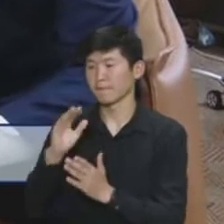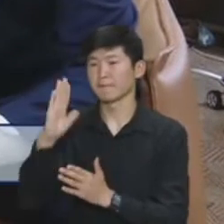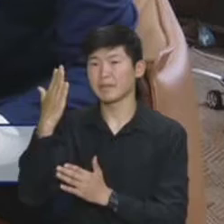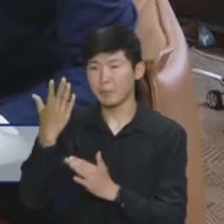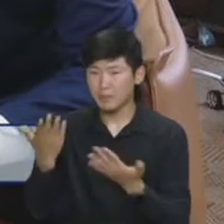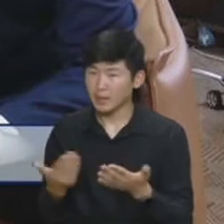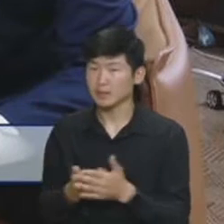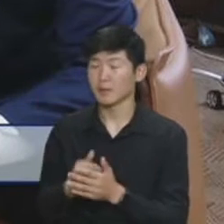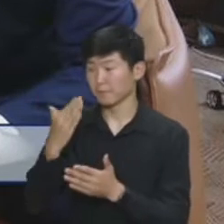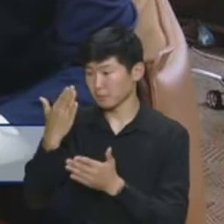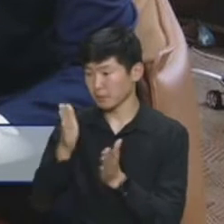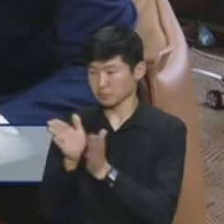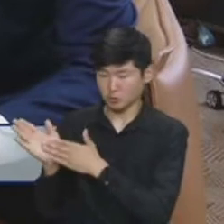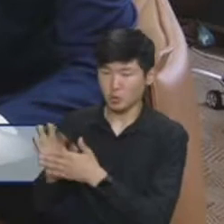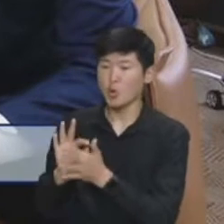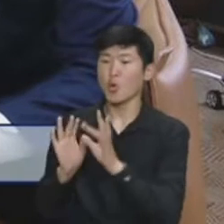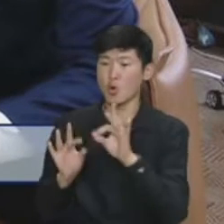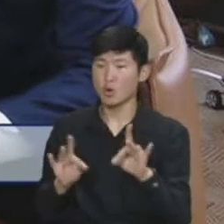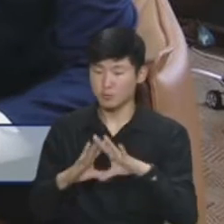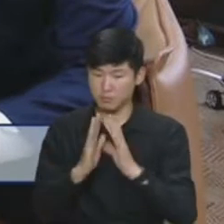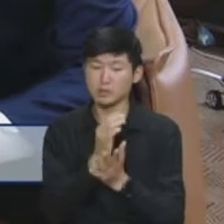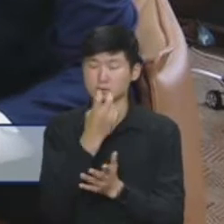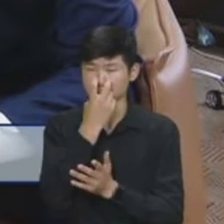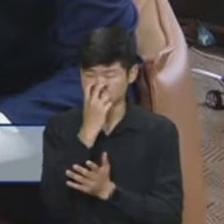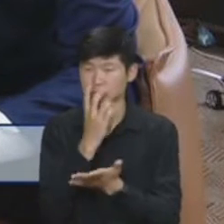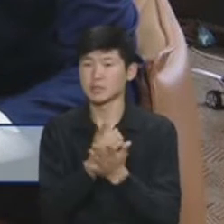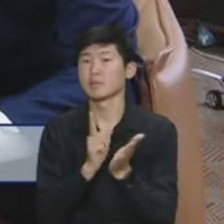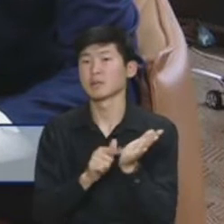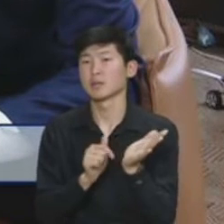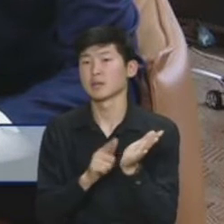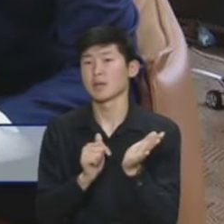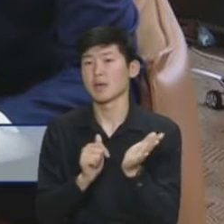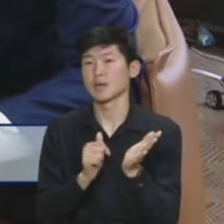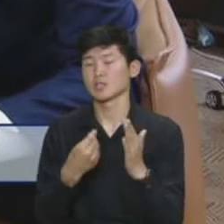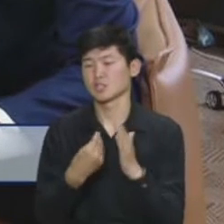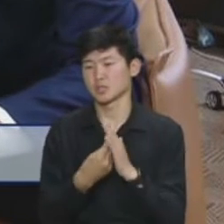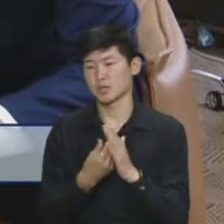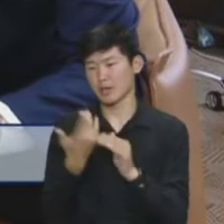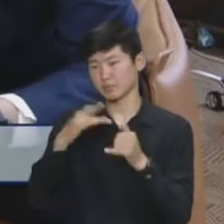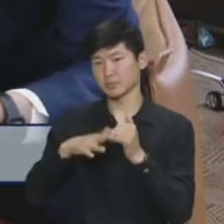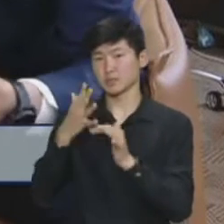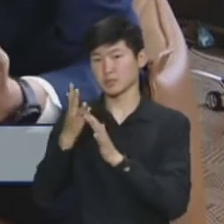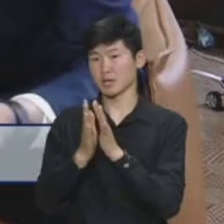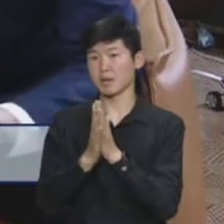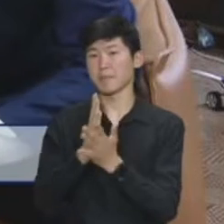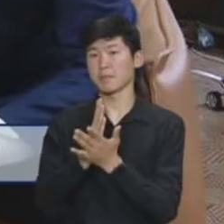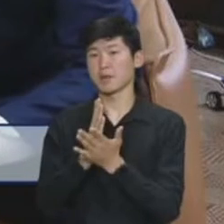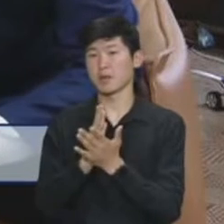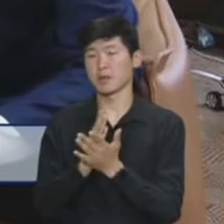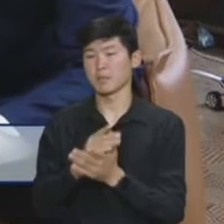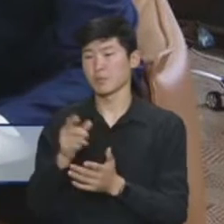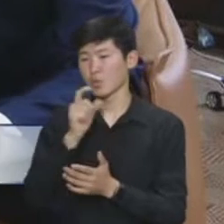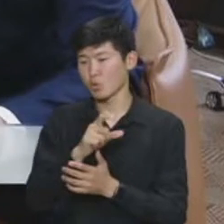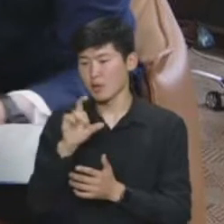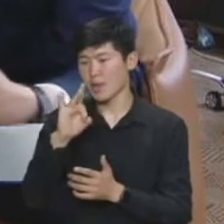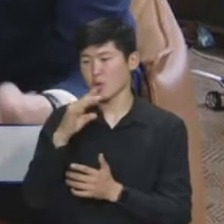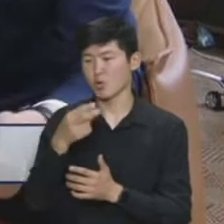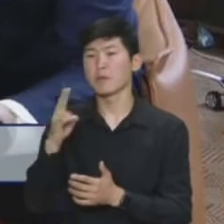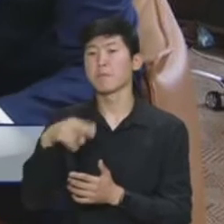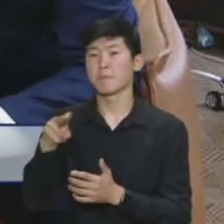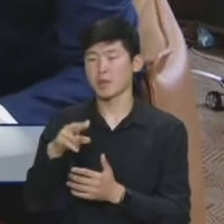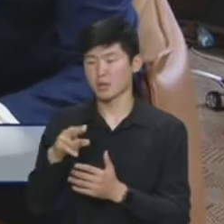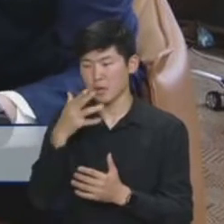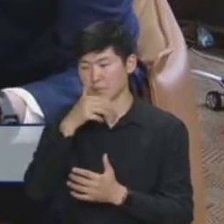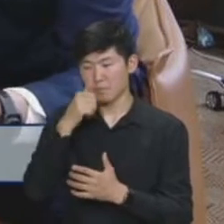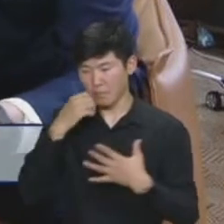витаминаас гадна тэрүүнд ч тодорхой хэмжээний хяналт хэрэгтэй. Ялангуяа одоо сөүлүүдийг яригдаад байгаа одоо хүмүүстэд эрүүл мэндийн